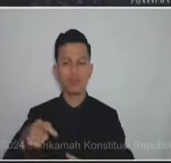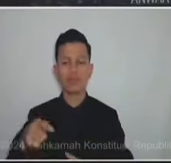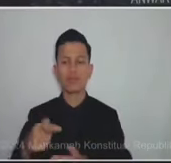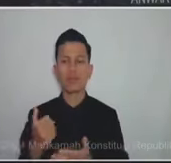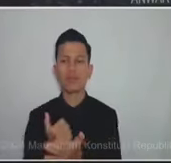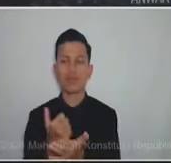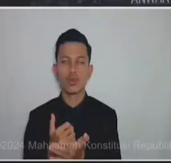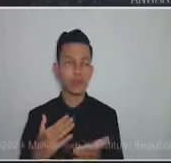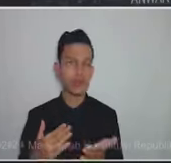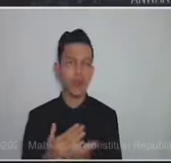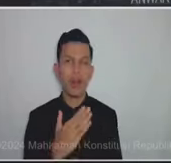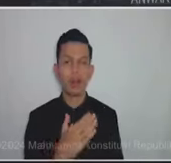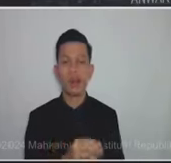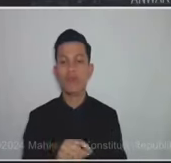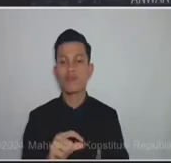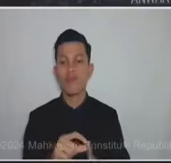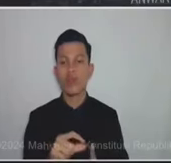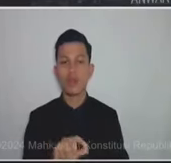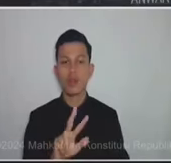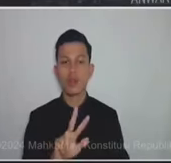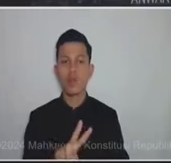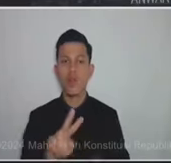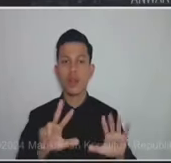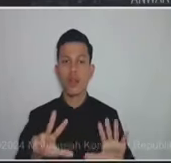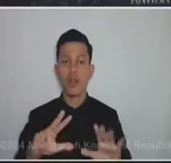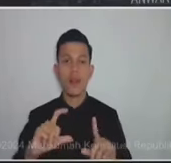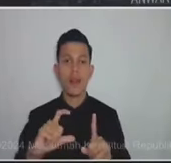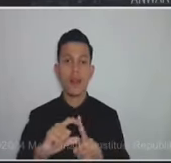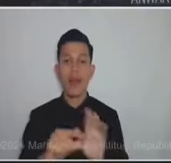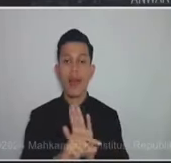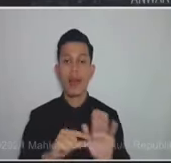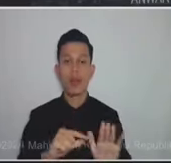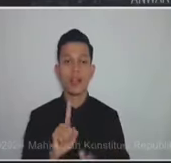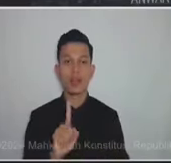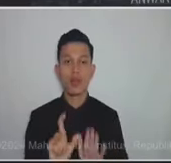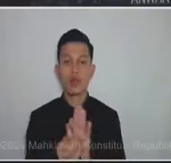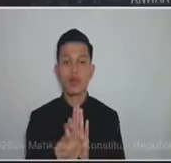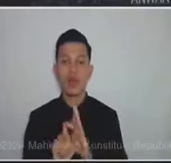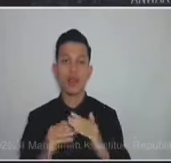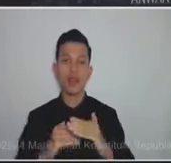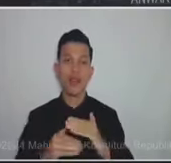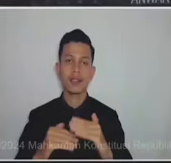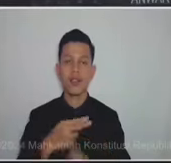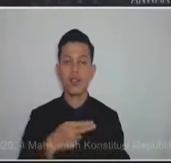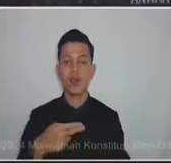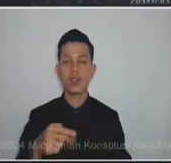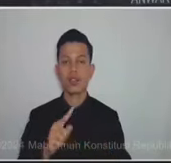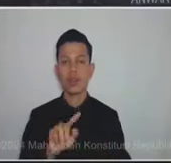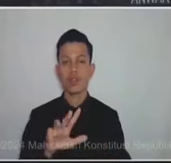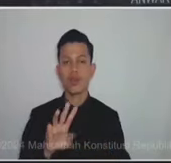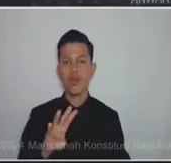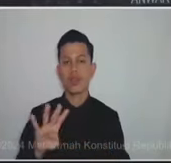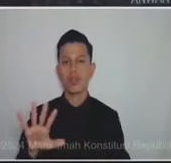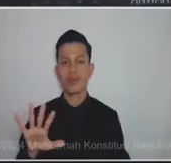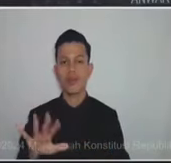bertentangan dengan pasal 28d ayat 1 undang-undang dasar Negara Republik Indonesia tahun